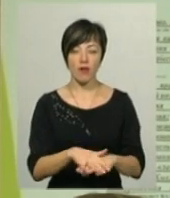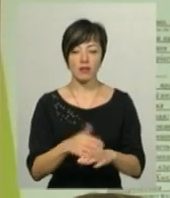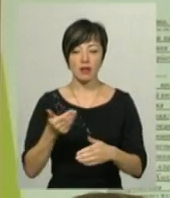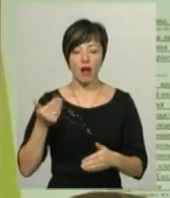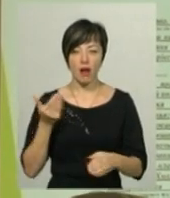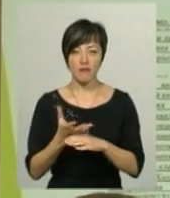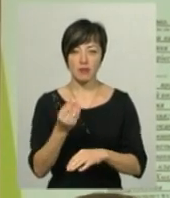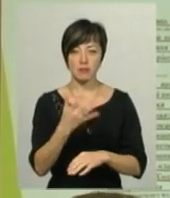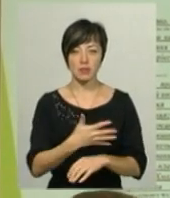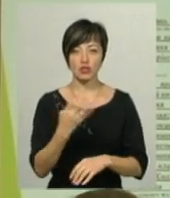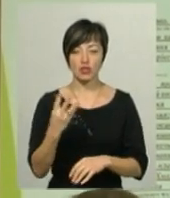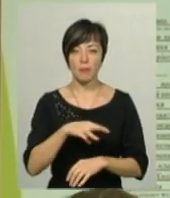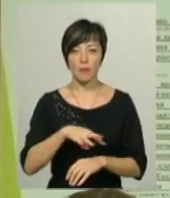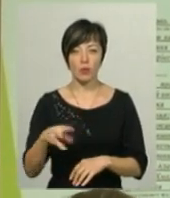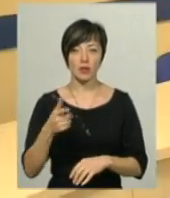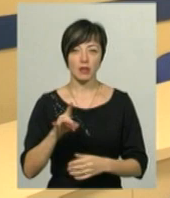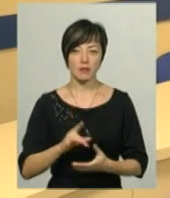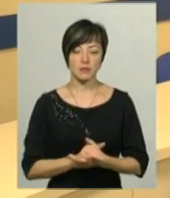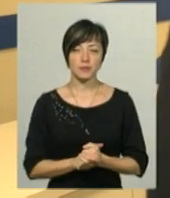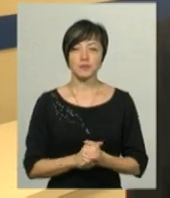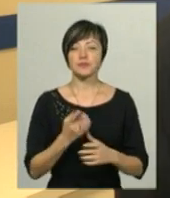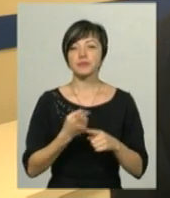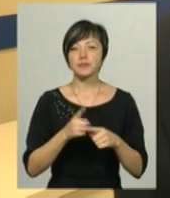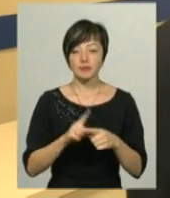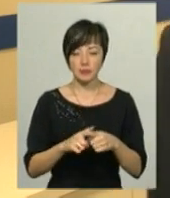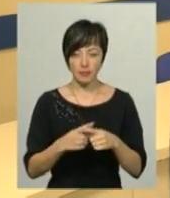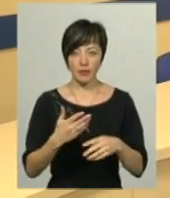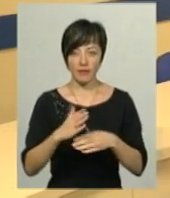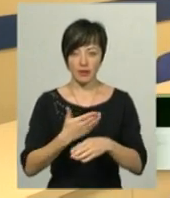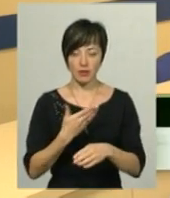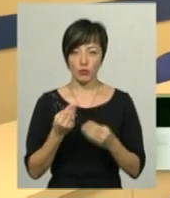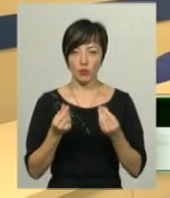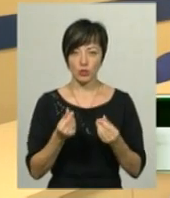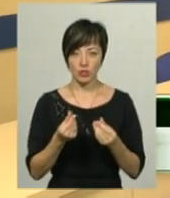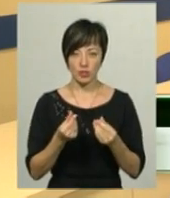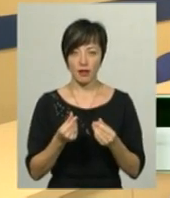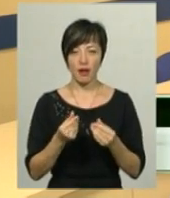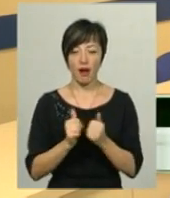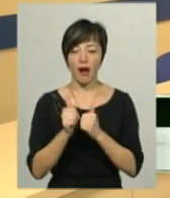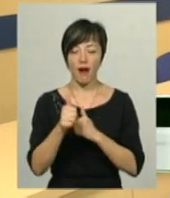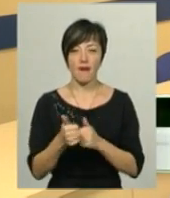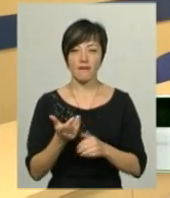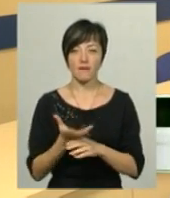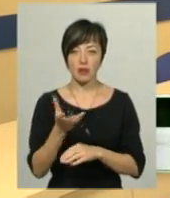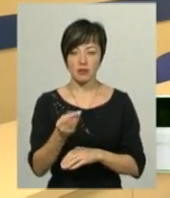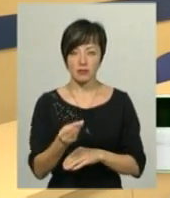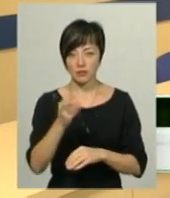аванс у розмірі 54 мільйони гривень. За цей аванс, який виділив за кошти державного бюджету,